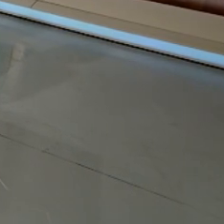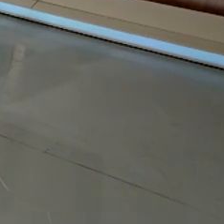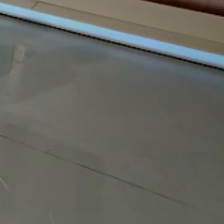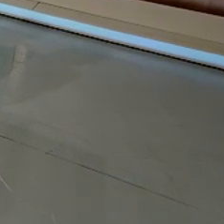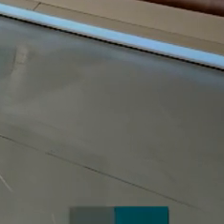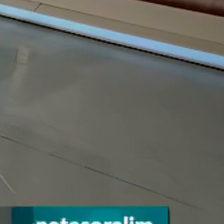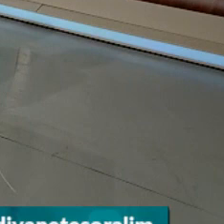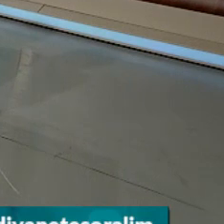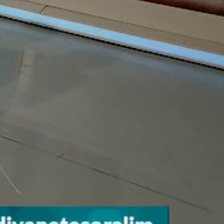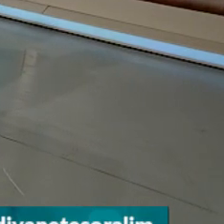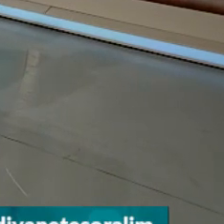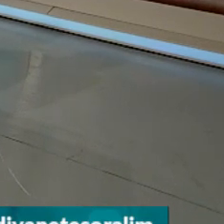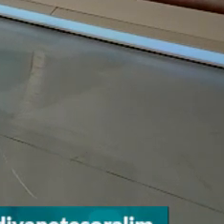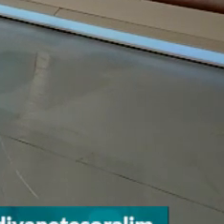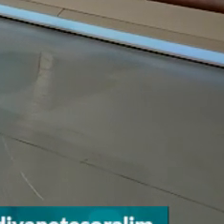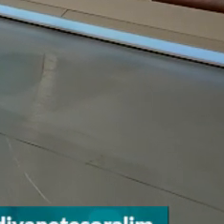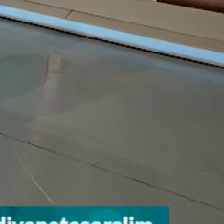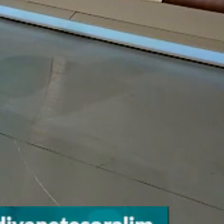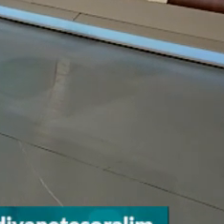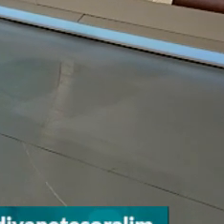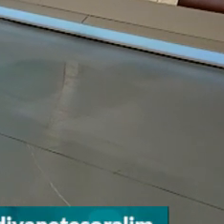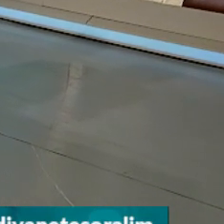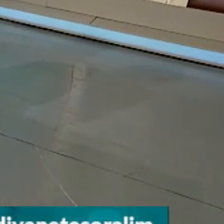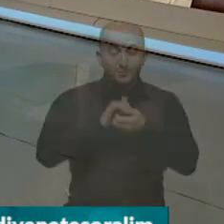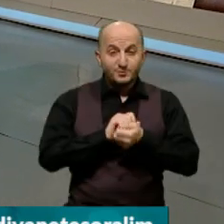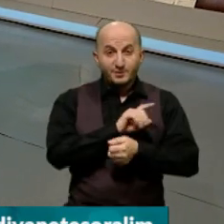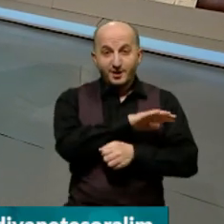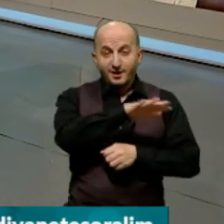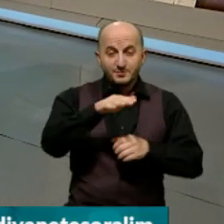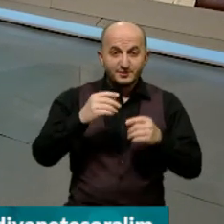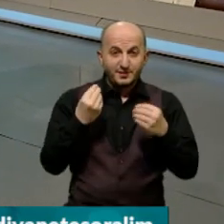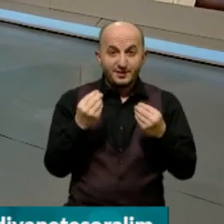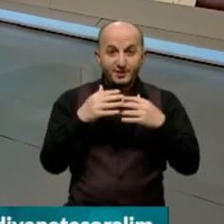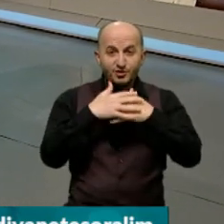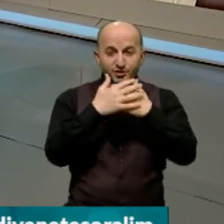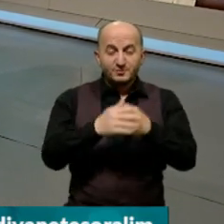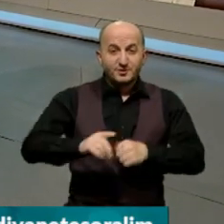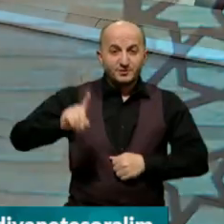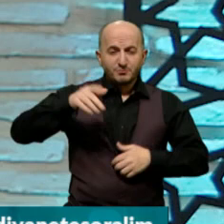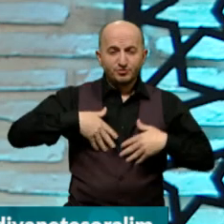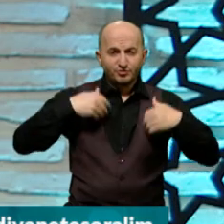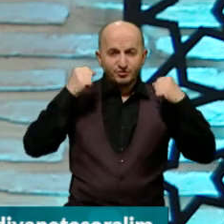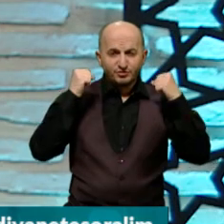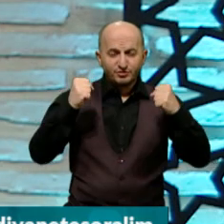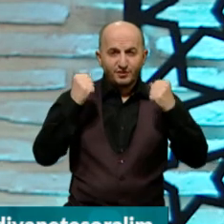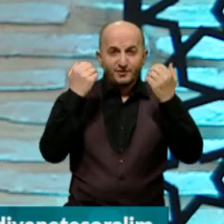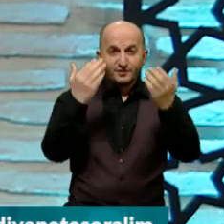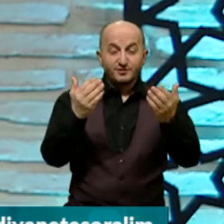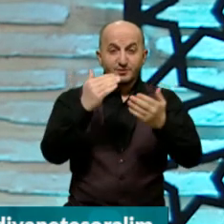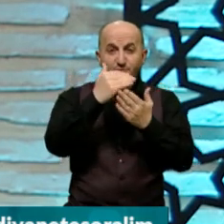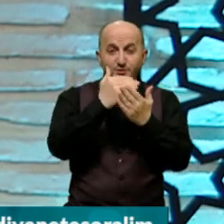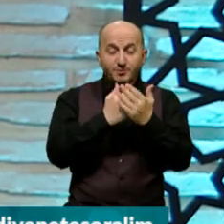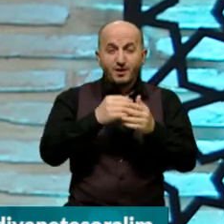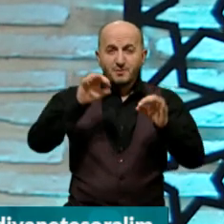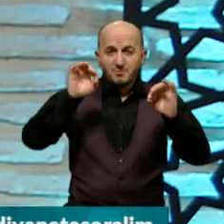Selamun aleyküm ve rahmetullahi ve berekatuhu. Sevgili dostlar, hepinize hayırlı akşamlar diliyoruz. Rabbimizden sağlık, sıhhat, afiyet niyaz ediyoruz programımızın